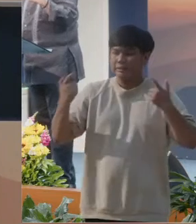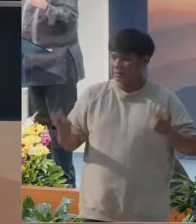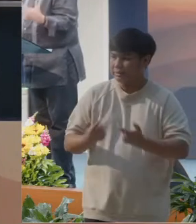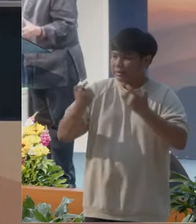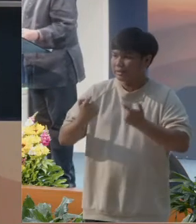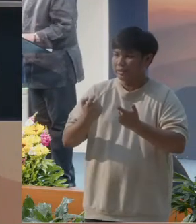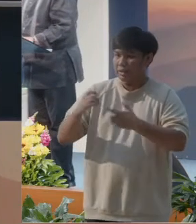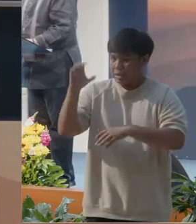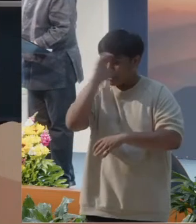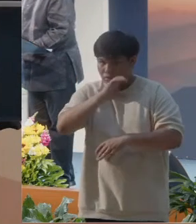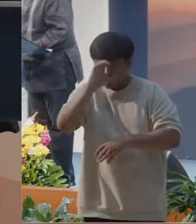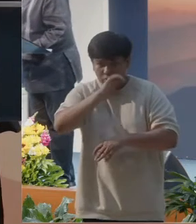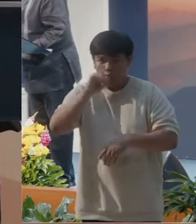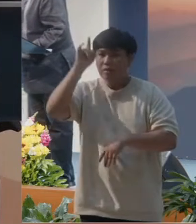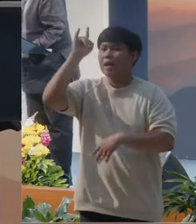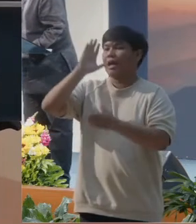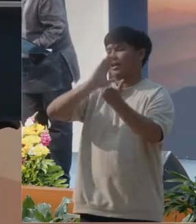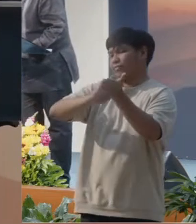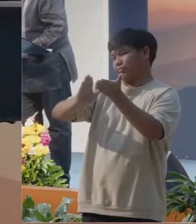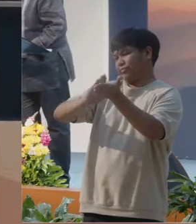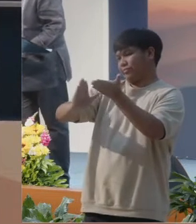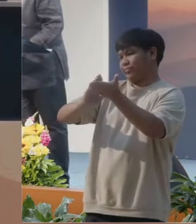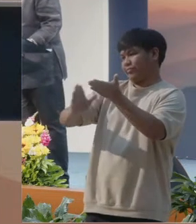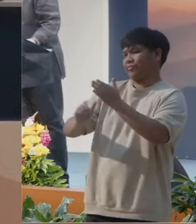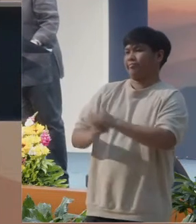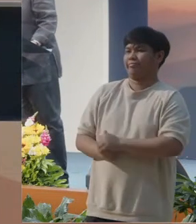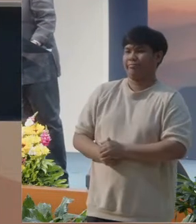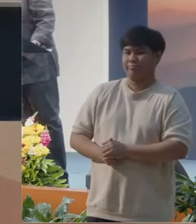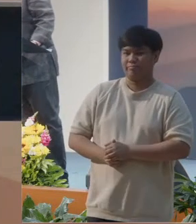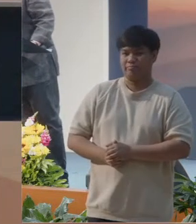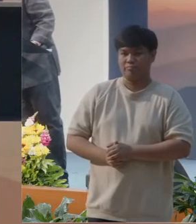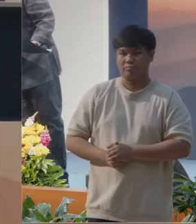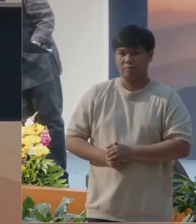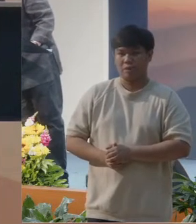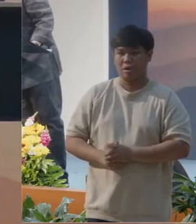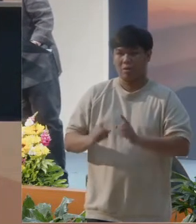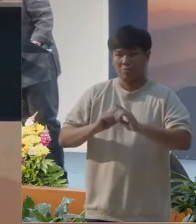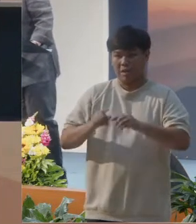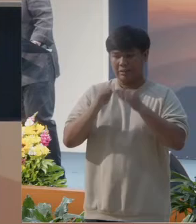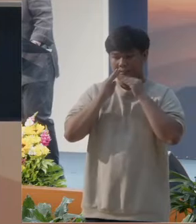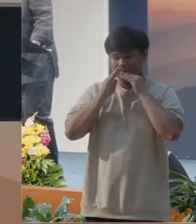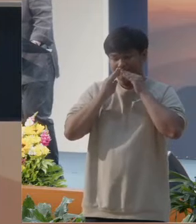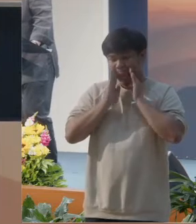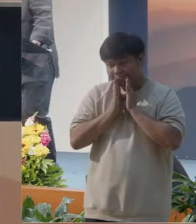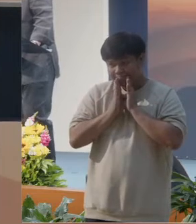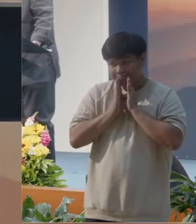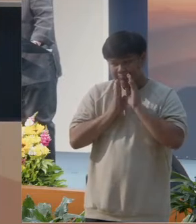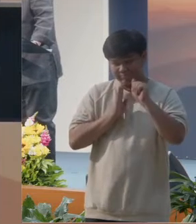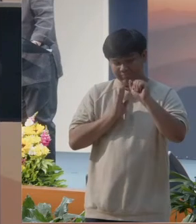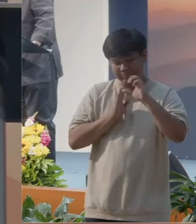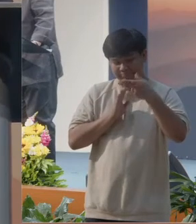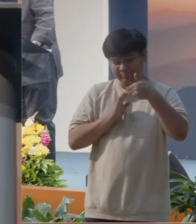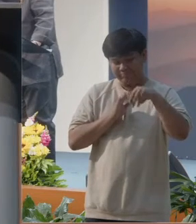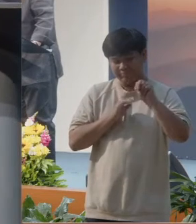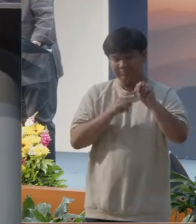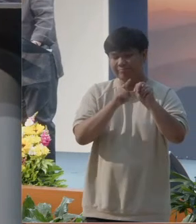at paghahanap ng kapatawaran. Ang nakalulungkot lamang po sa buhay ni Akan,